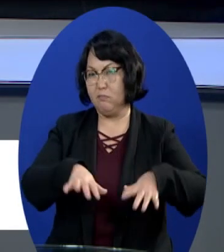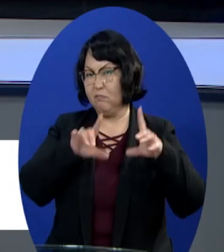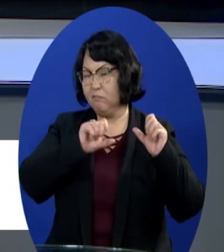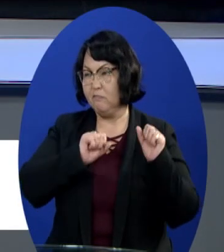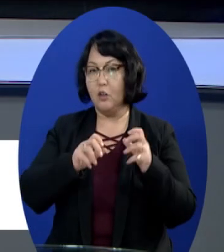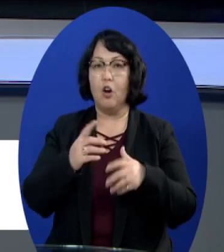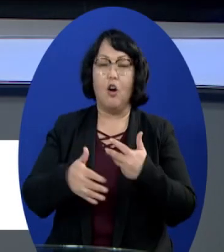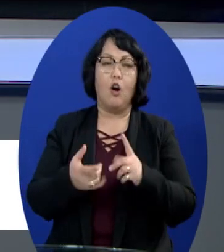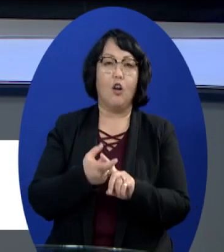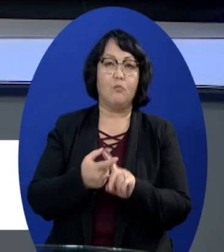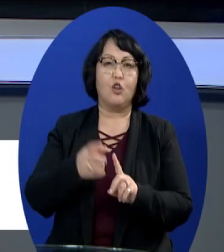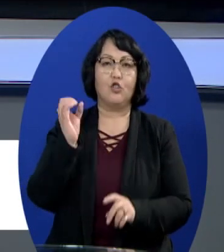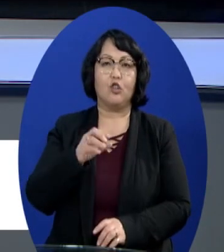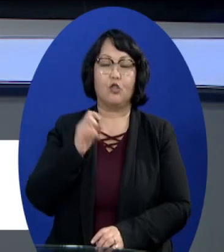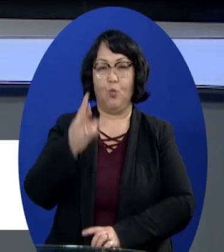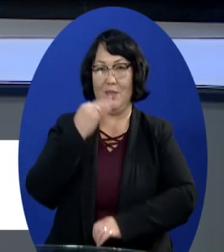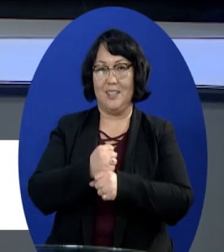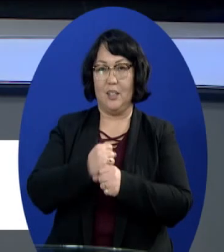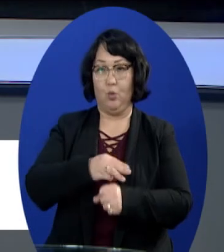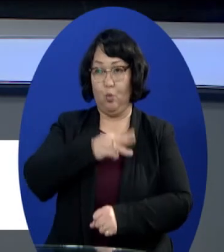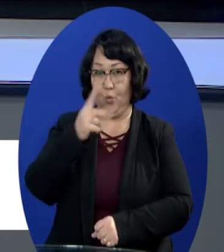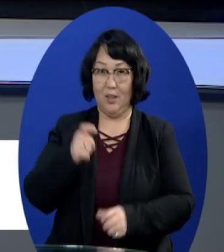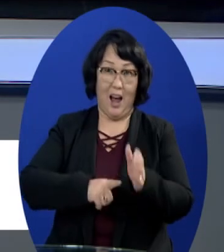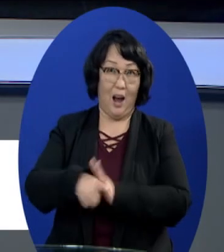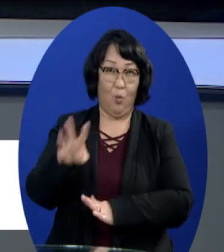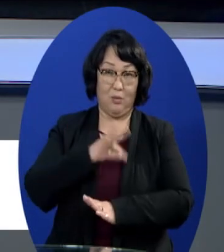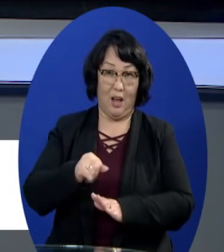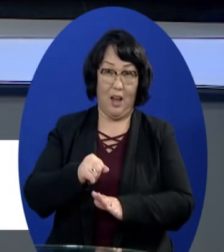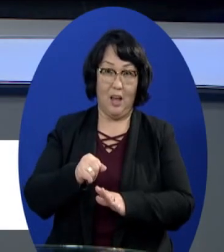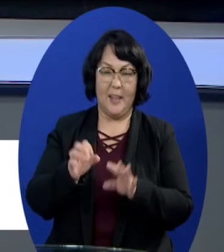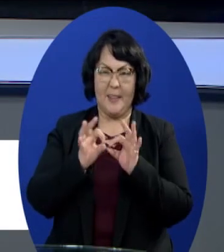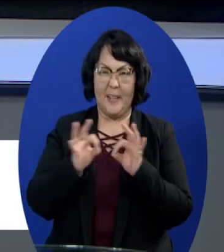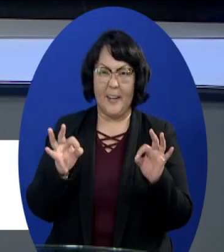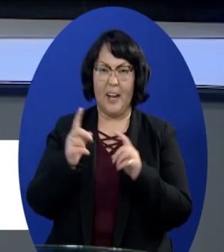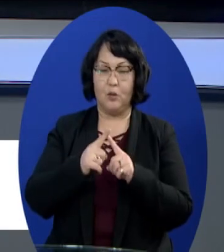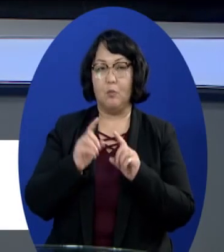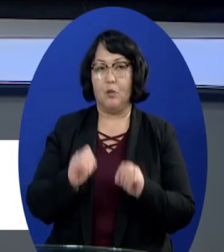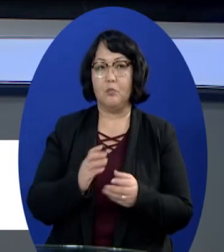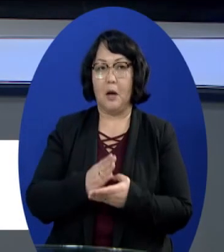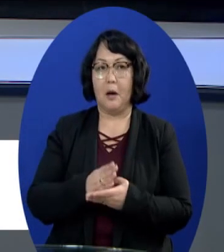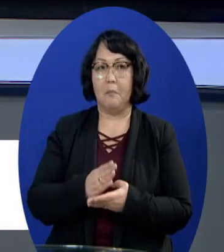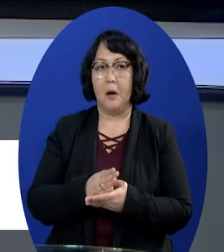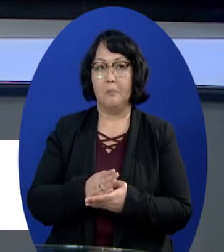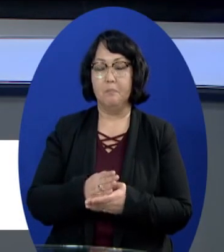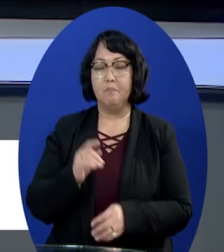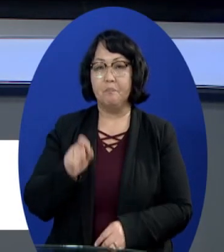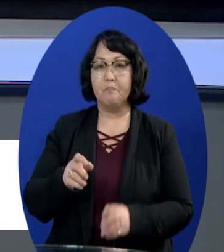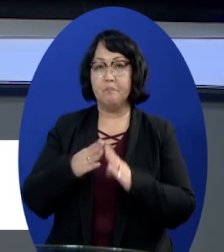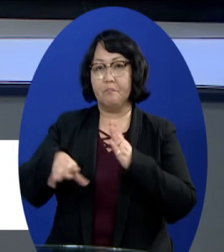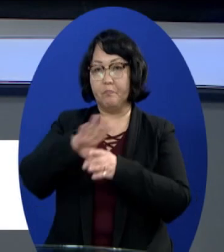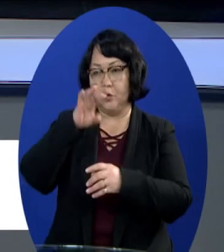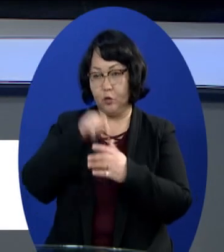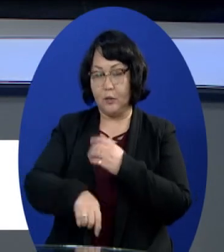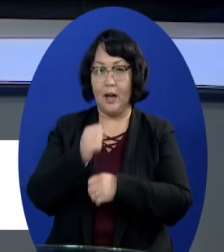холбогдуулан ёслолын арга хэмжээний хөтөлбөр түүхэнд анх удаа харьцангуй нарийнсан байна. Цагийн ордны 100 танхимд түүнийг албан